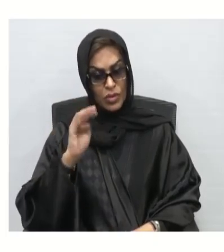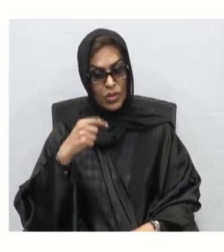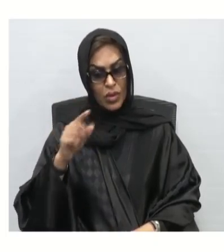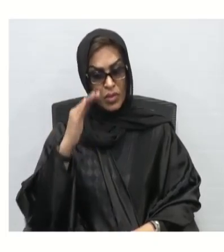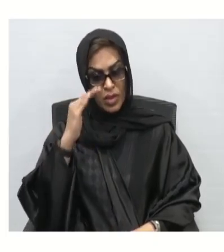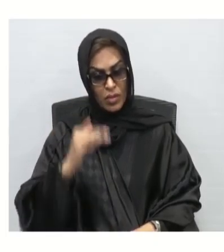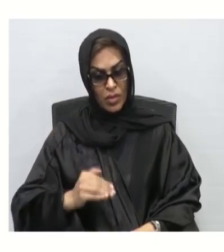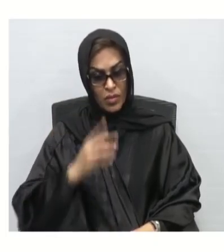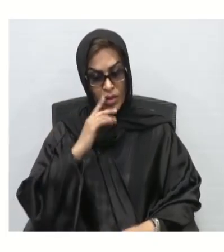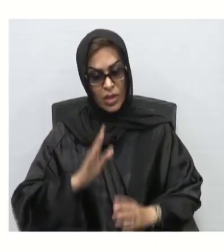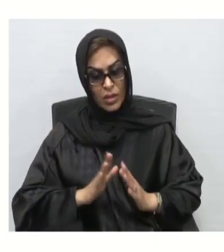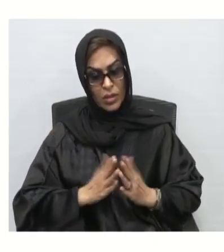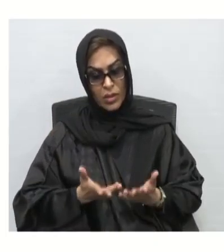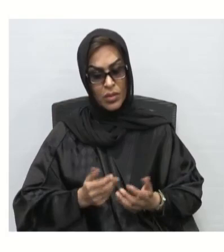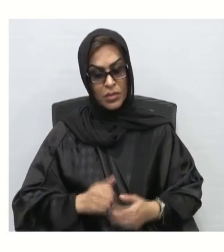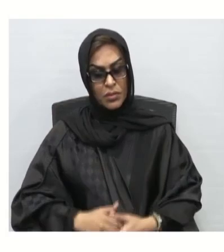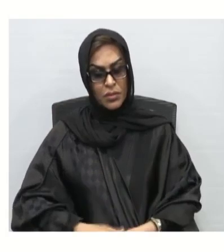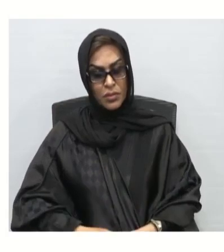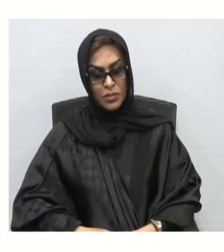وارده امامك على الكتاب